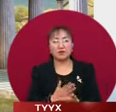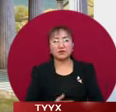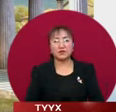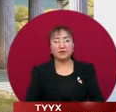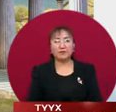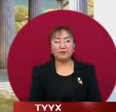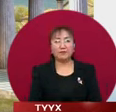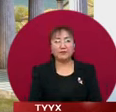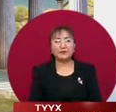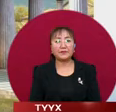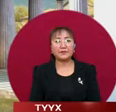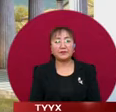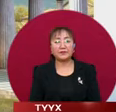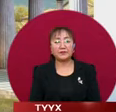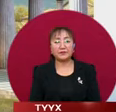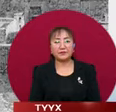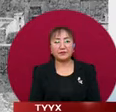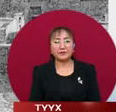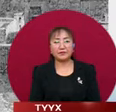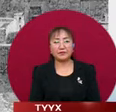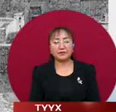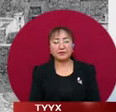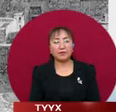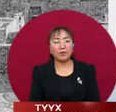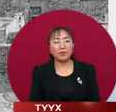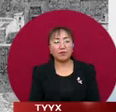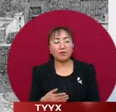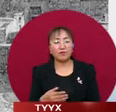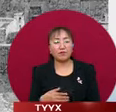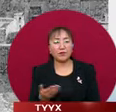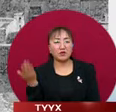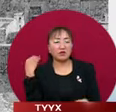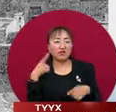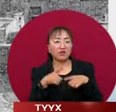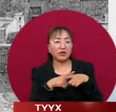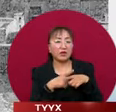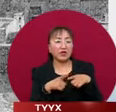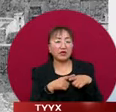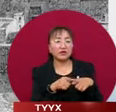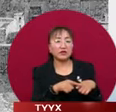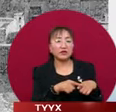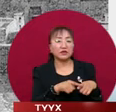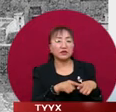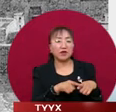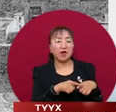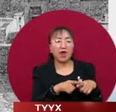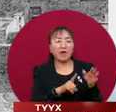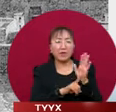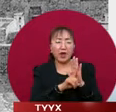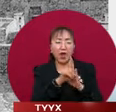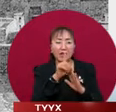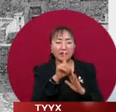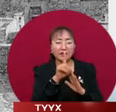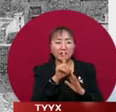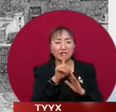байсан бах нэ. За мөн эртний грек нь юугаараа алдартай байсан бэ гэхээр хамгийн анхны дэлхийн